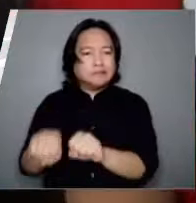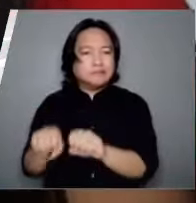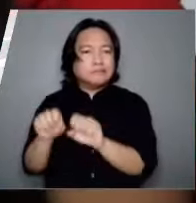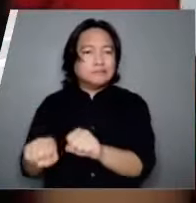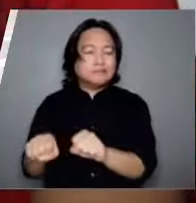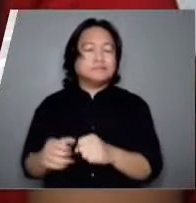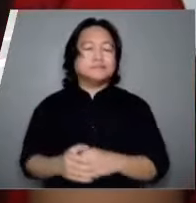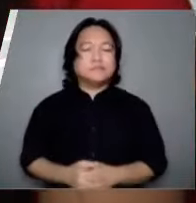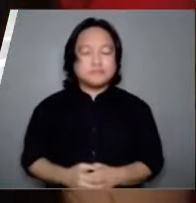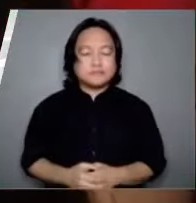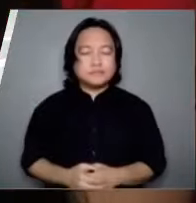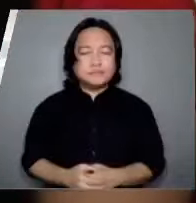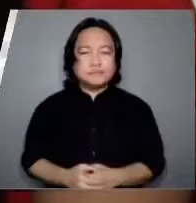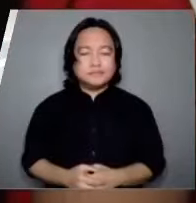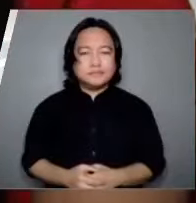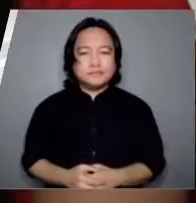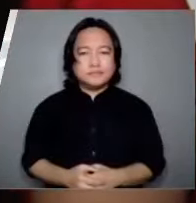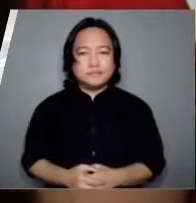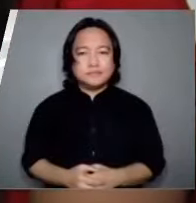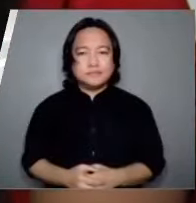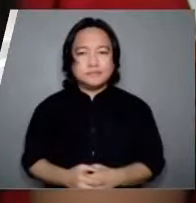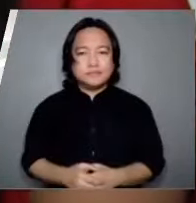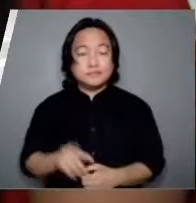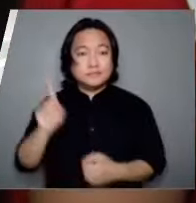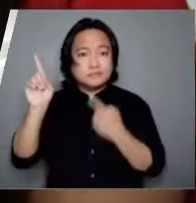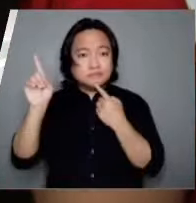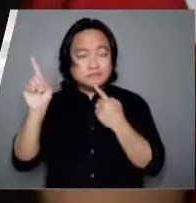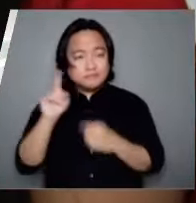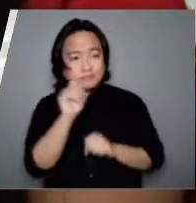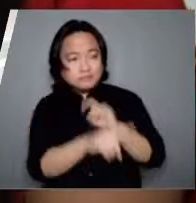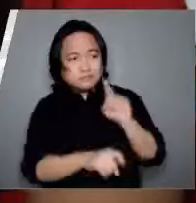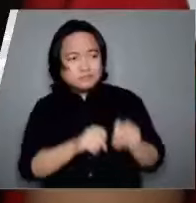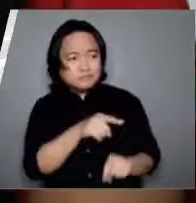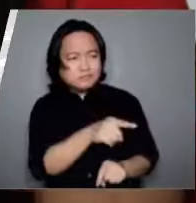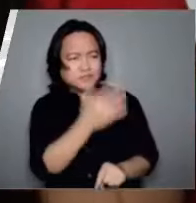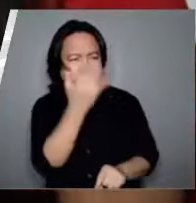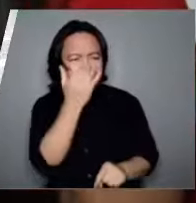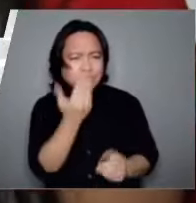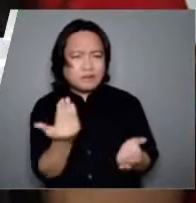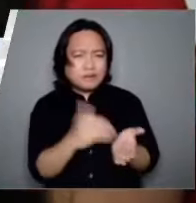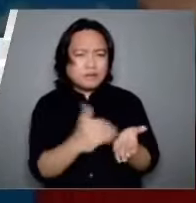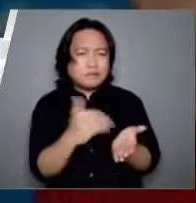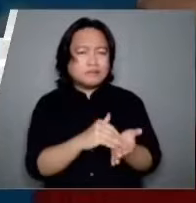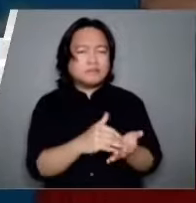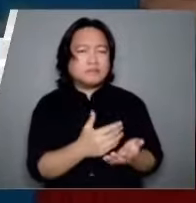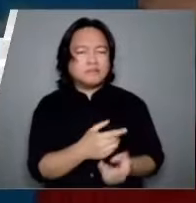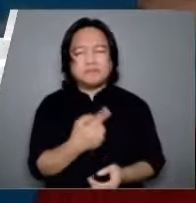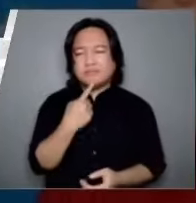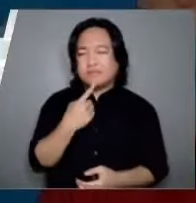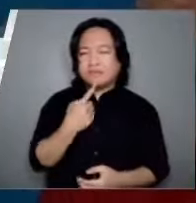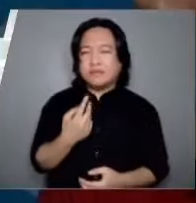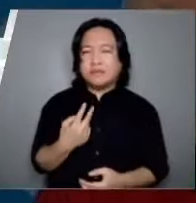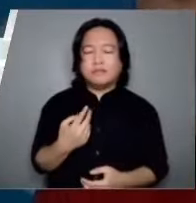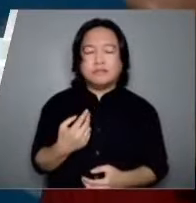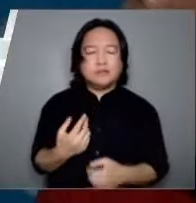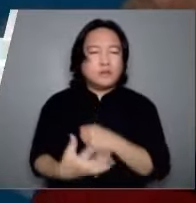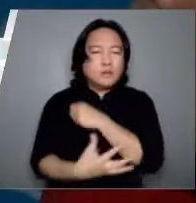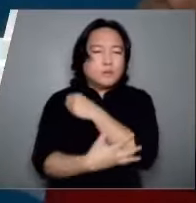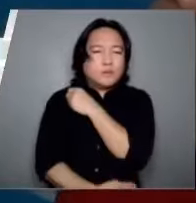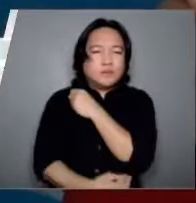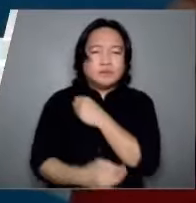Bakit po? Hindi pa ba kayo nadadala? Dalala rin ng ma'am ng kahirapan. Yung kinikita